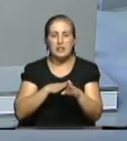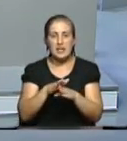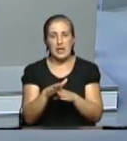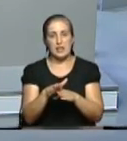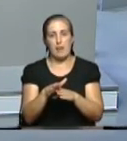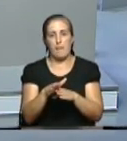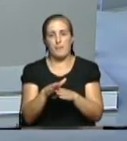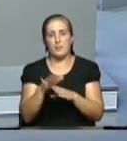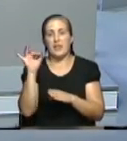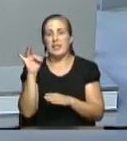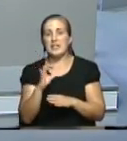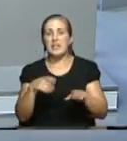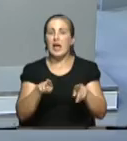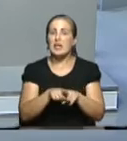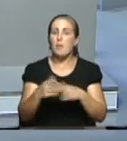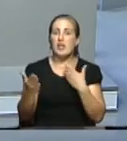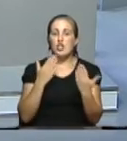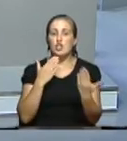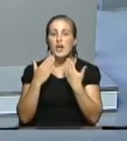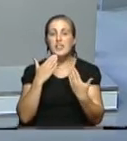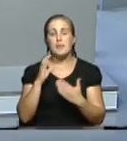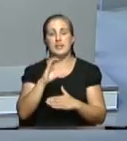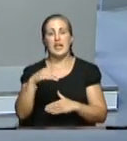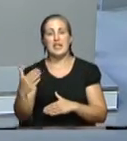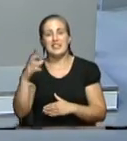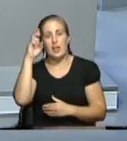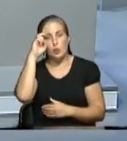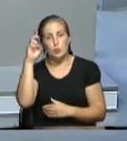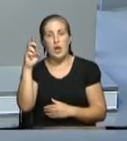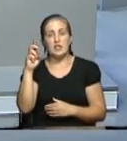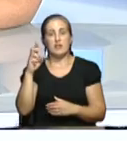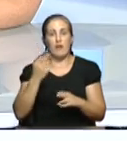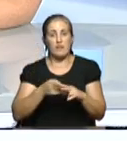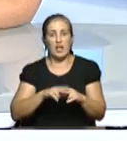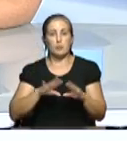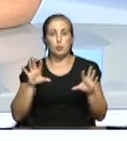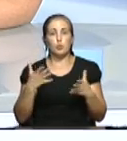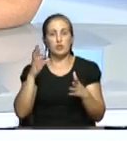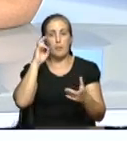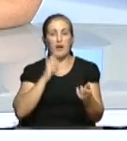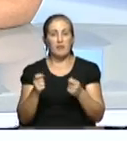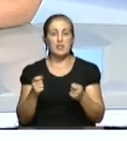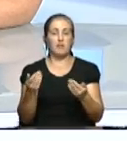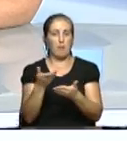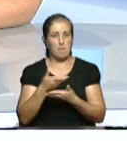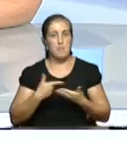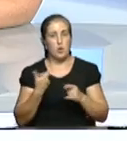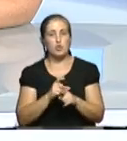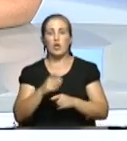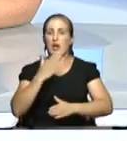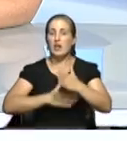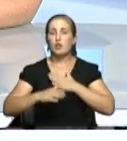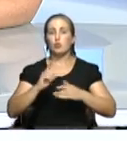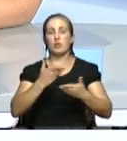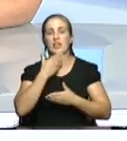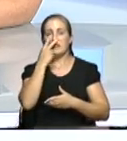с таким отношением со стороны государства в данном случае правительством и в общем-то рады что у нас